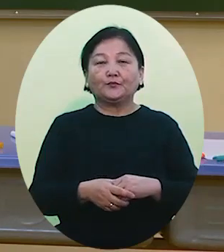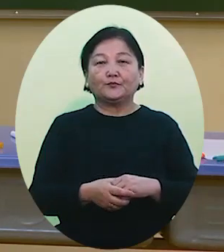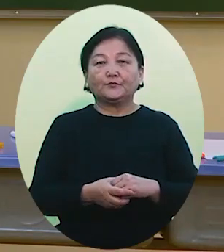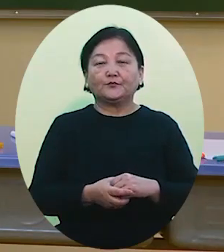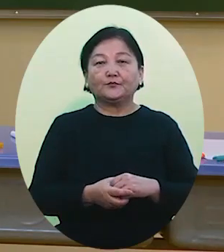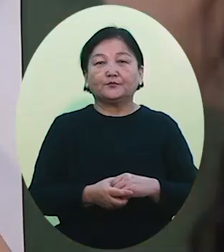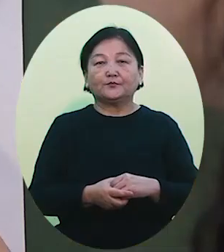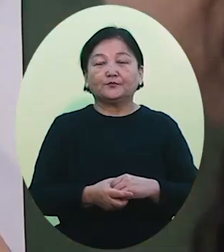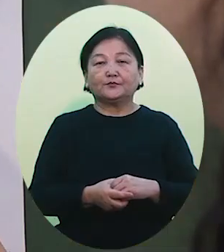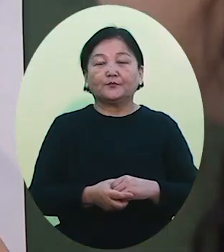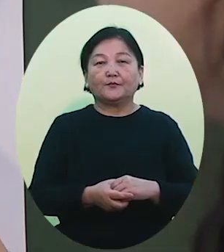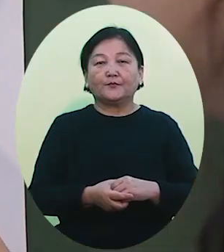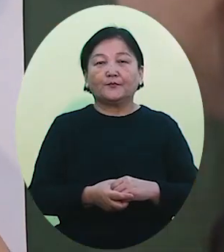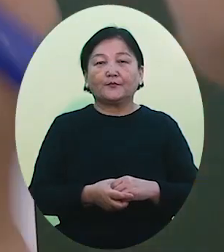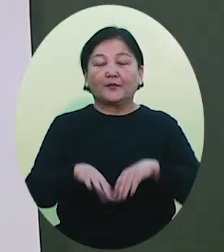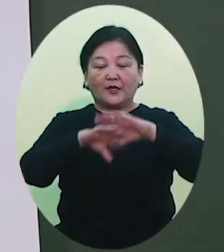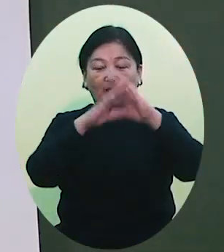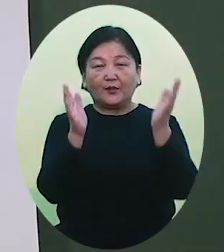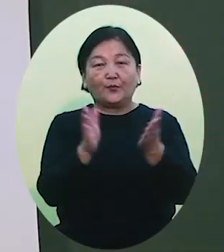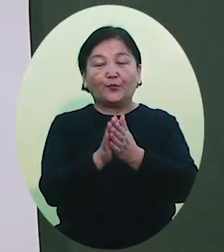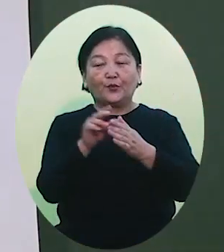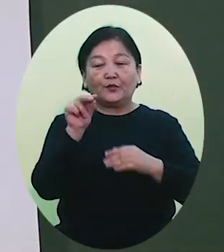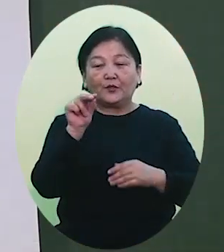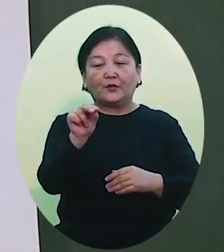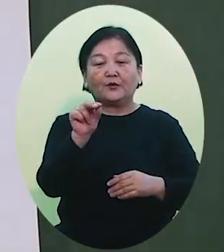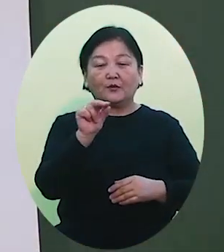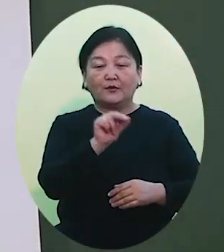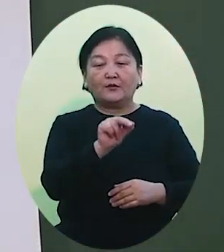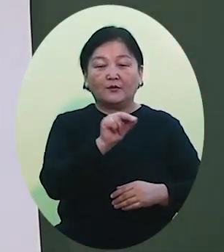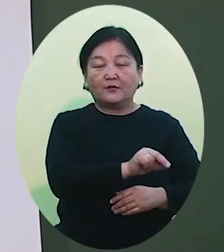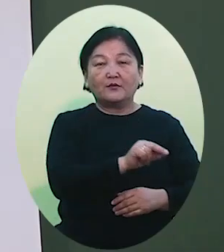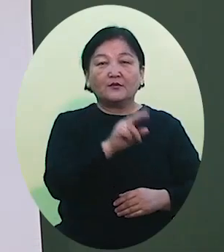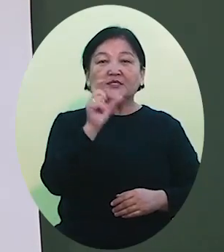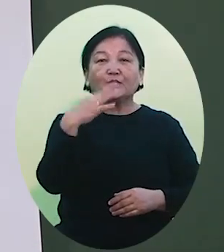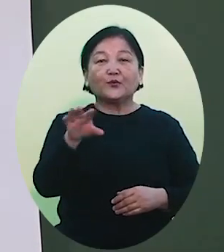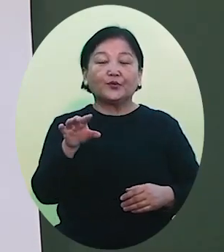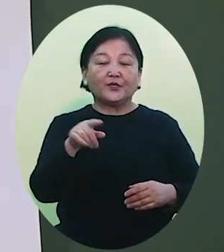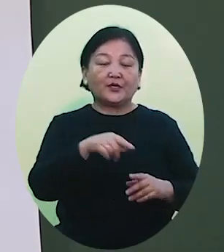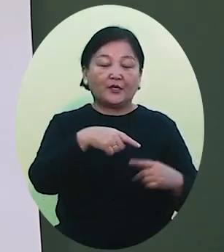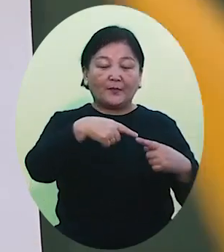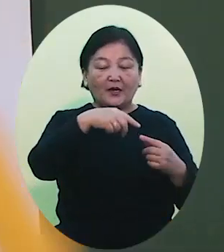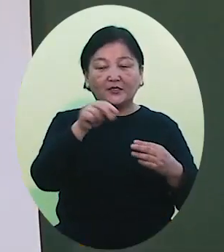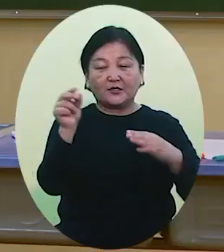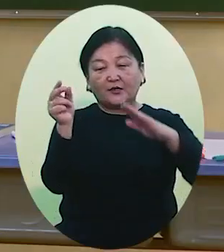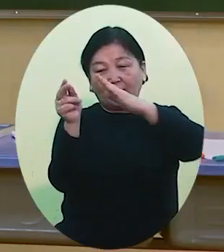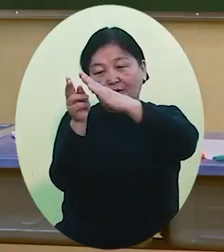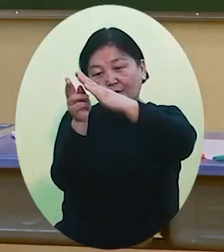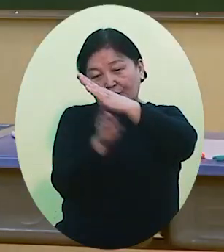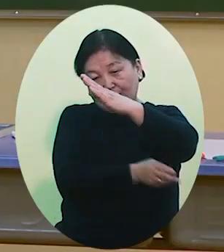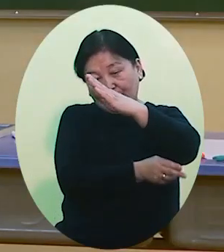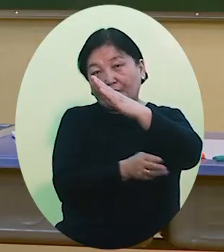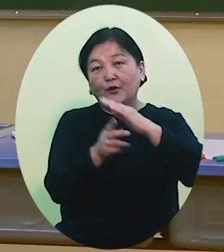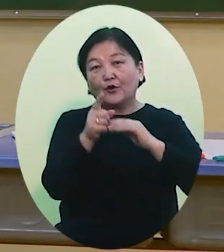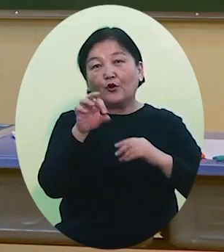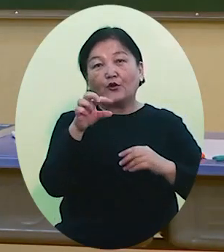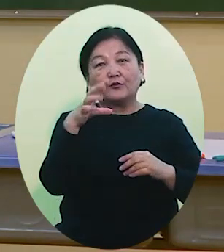4. За энэ цэгүүдийн хооронд нь холбож үзье. Холбие.